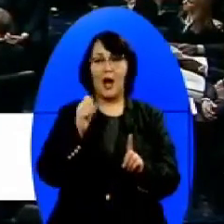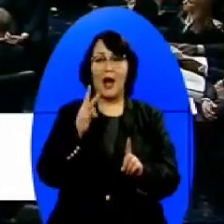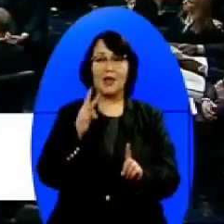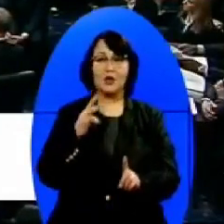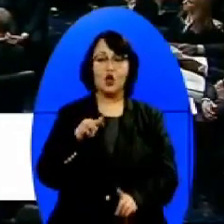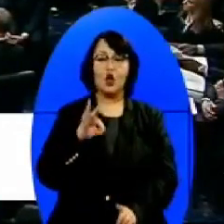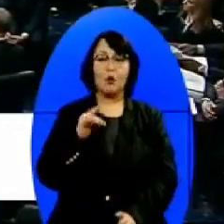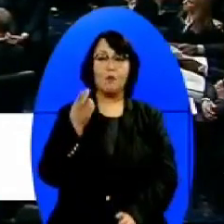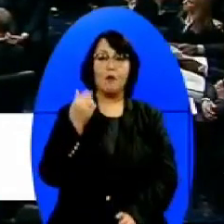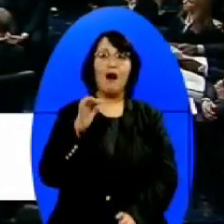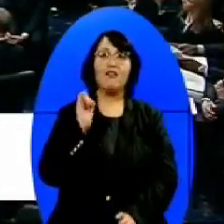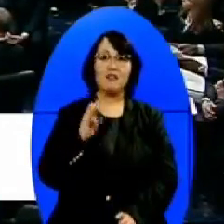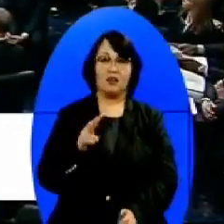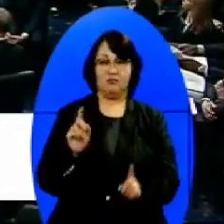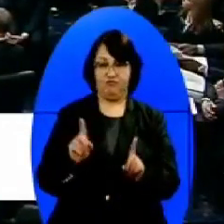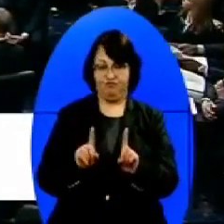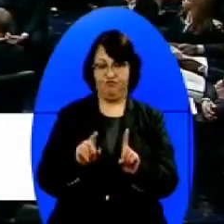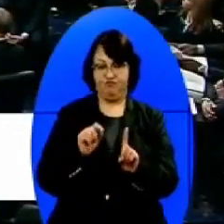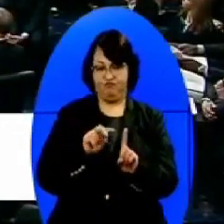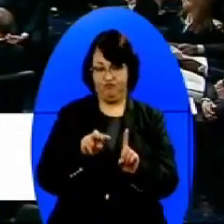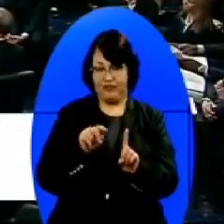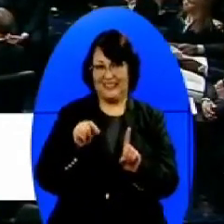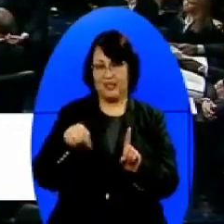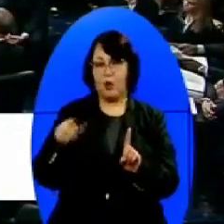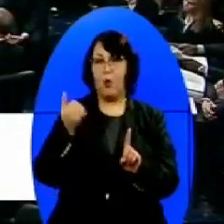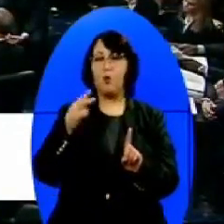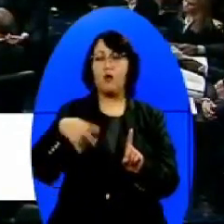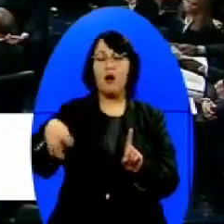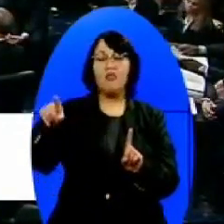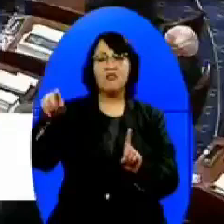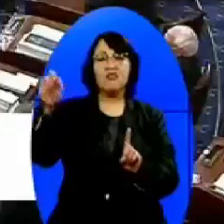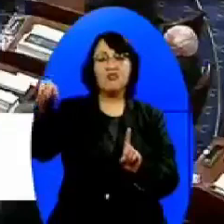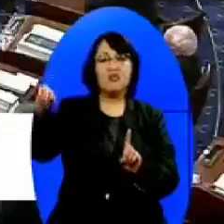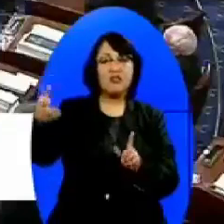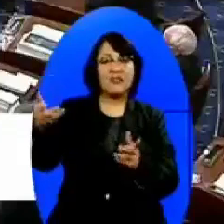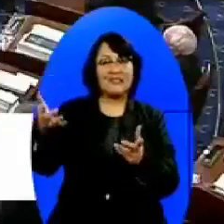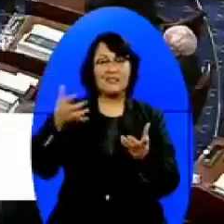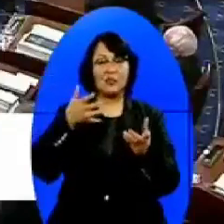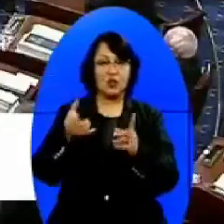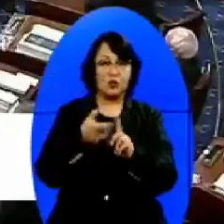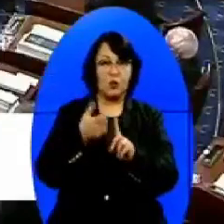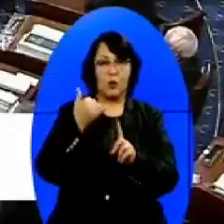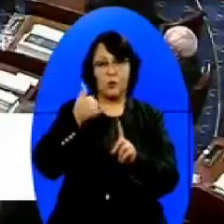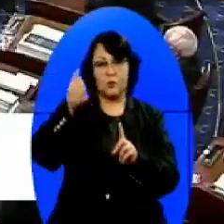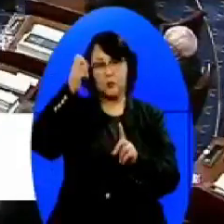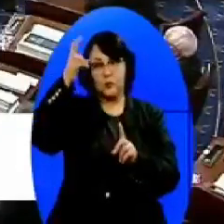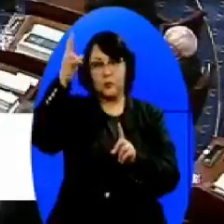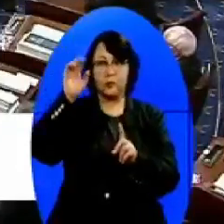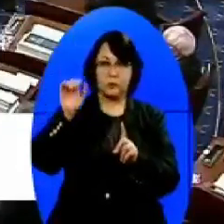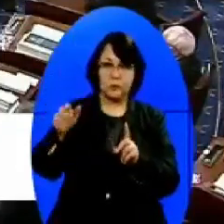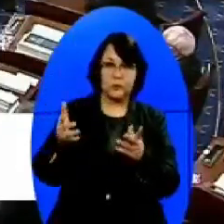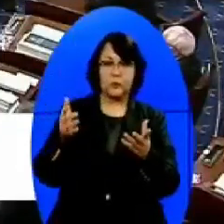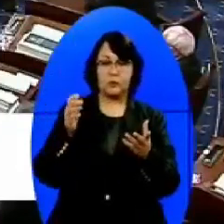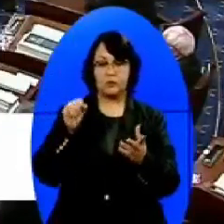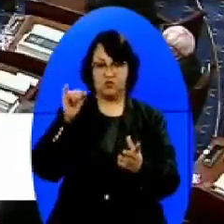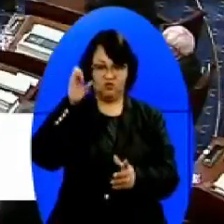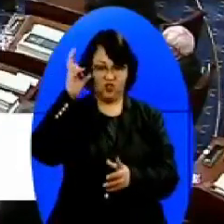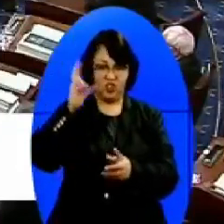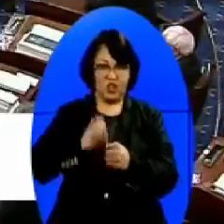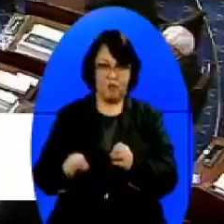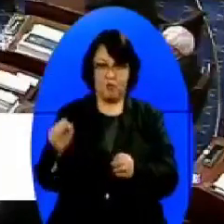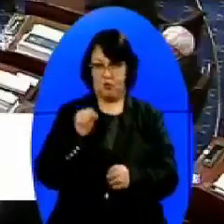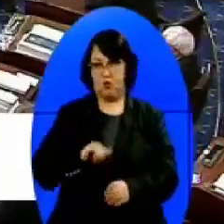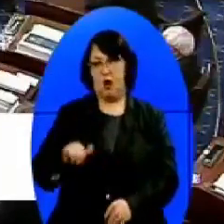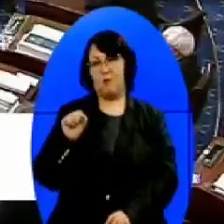бизнесийг шалгуулж, улс төрийн өрсөлдөнд сөрөг мэдээлэл цацуулахын тулд Украины төрийн тэргүүнд шахалт үзүүлсэн. За шахалт үзүүлэхдээ бүр